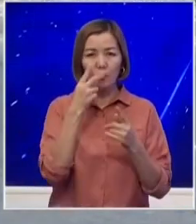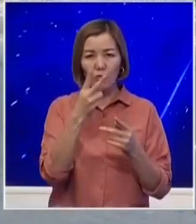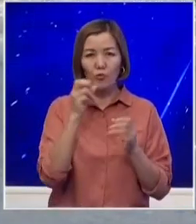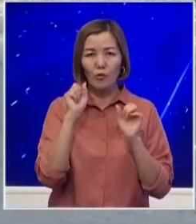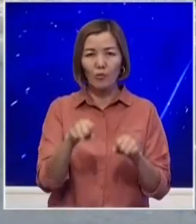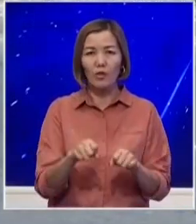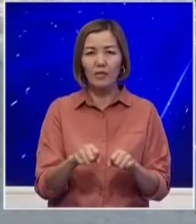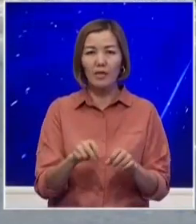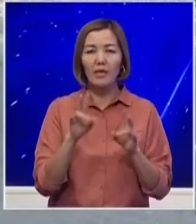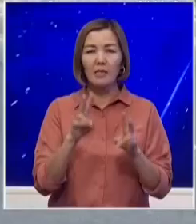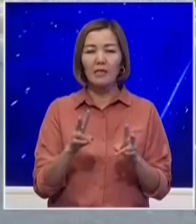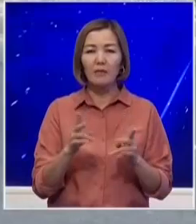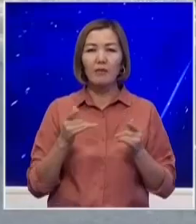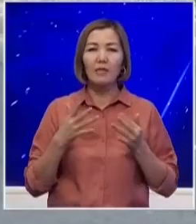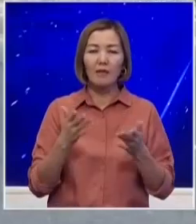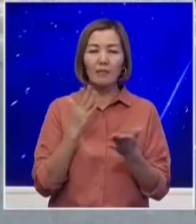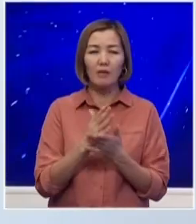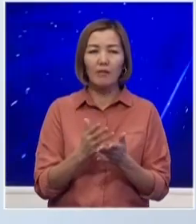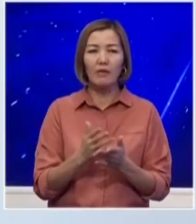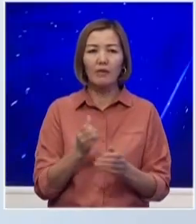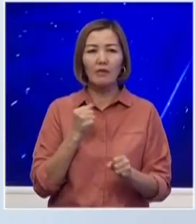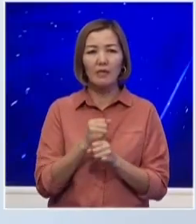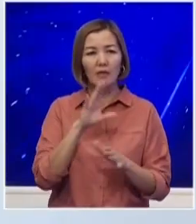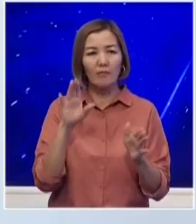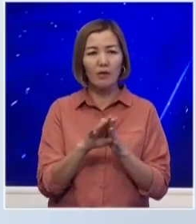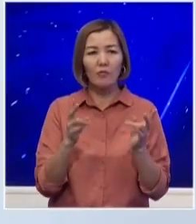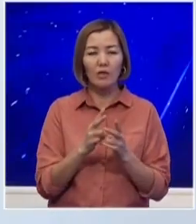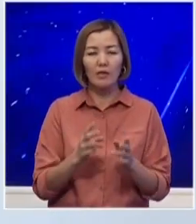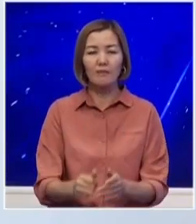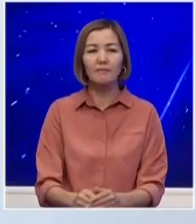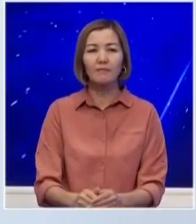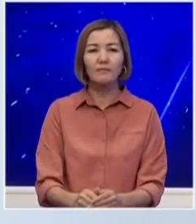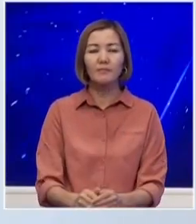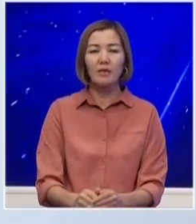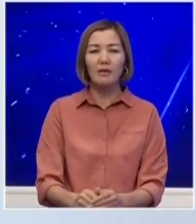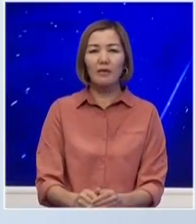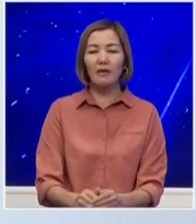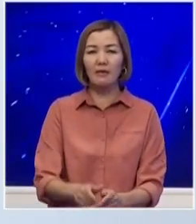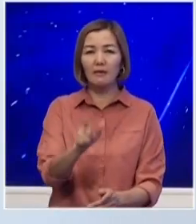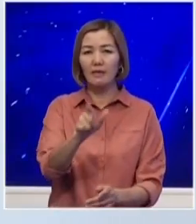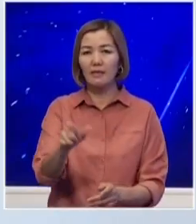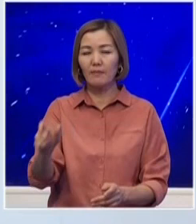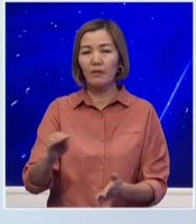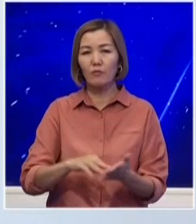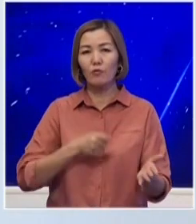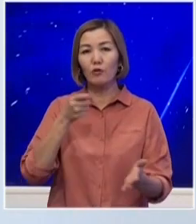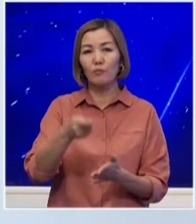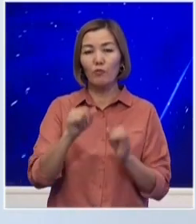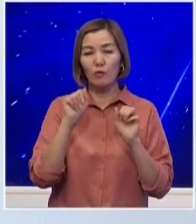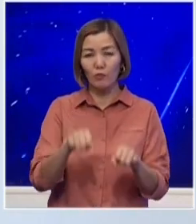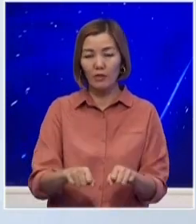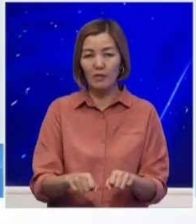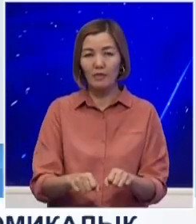дегенмен өзіндік талаптары да бар. Кез келген азамат өтініш бере алады.